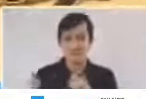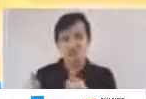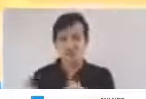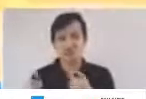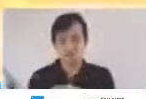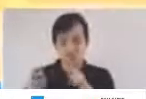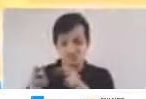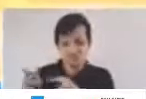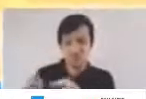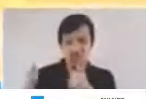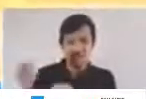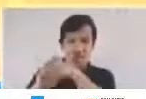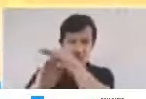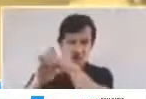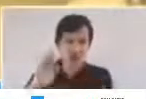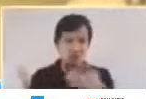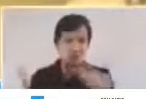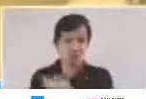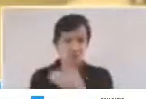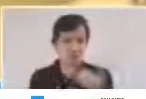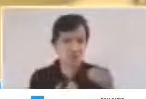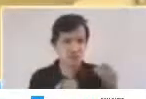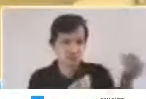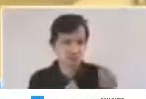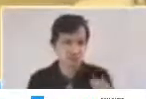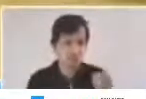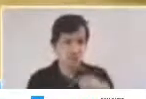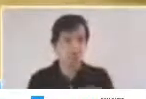and barbershop will open on June 7, sir.